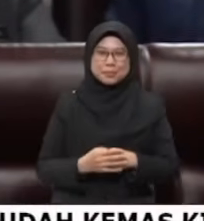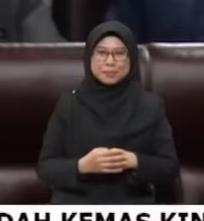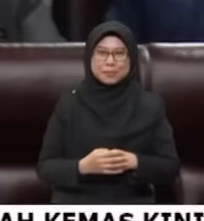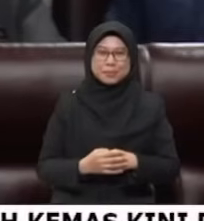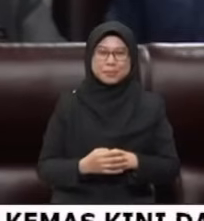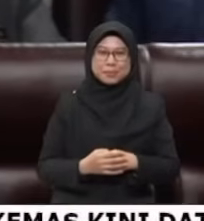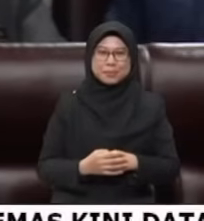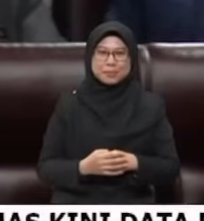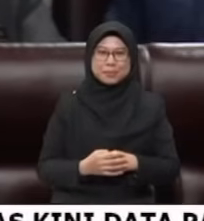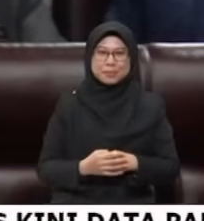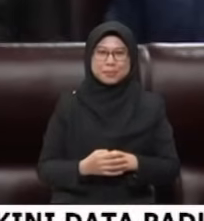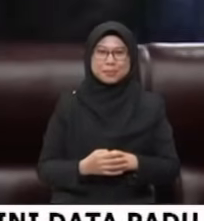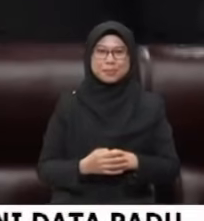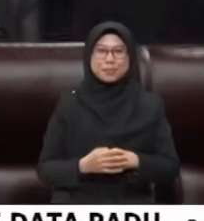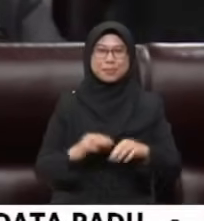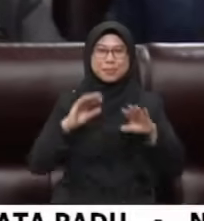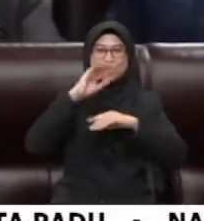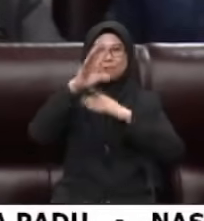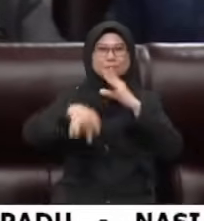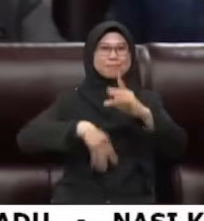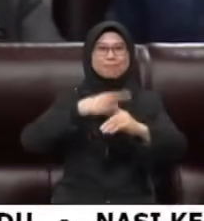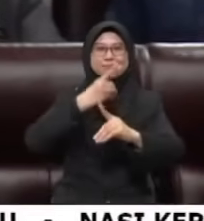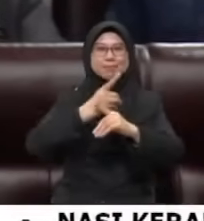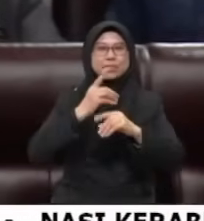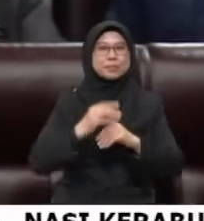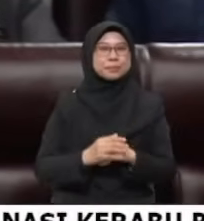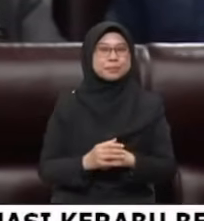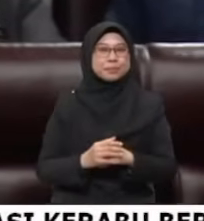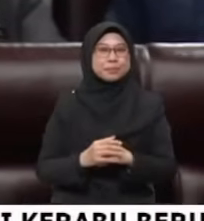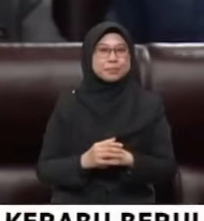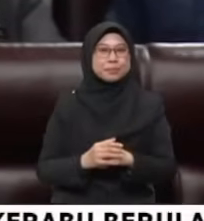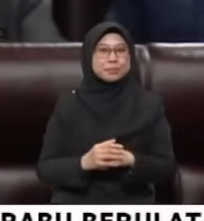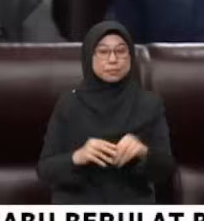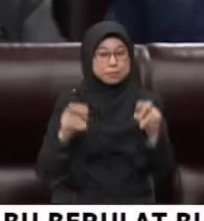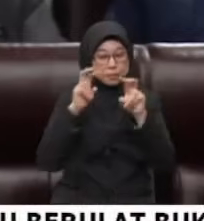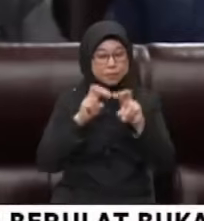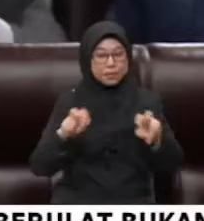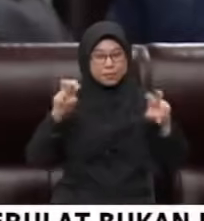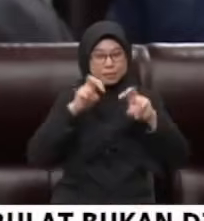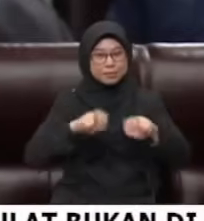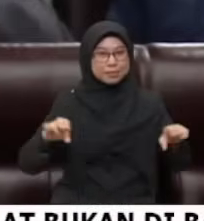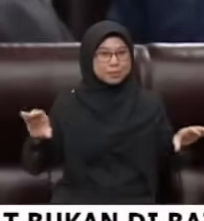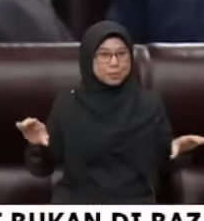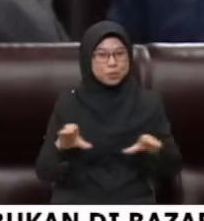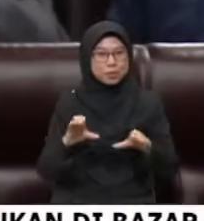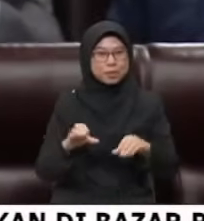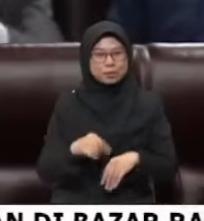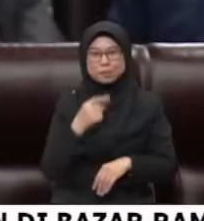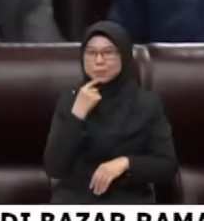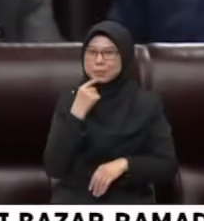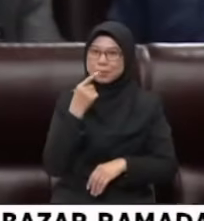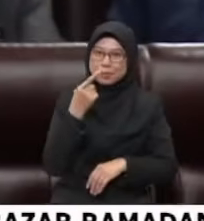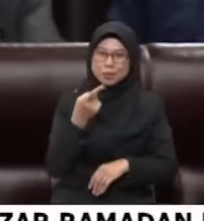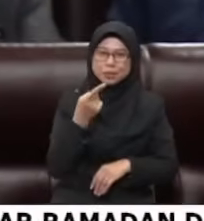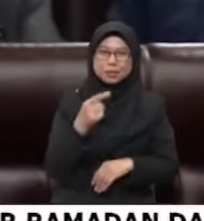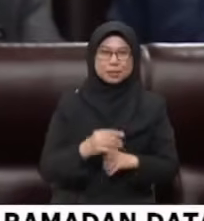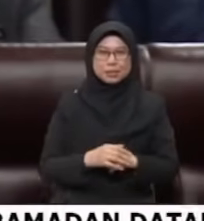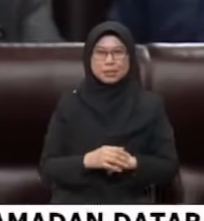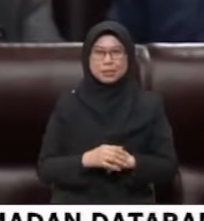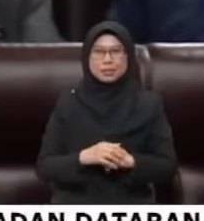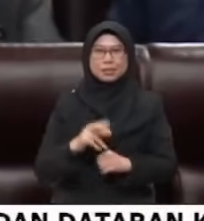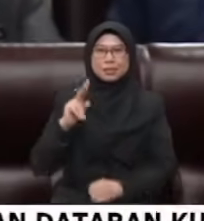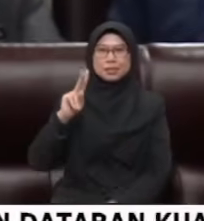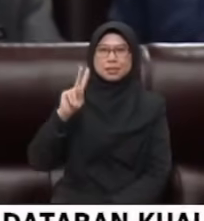kegemaran di seluruh dunia dan kajian-kajian yang dibuat mengatakan bahawa secara kultur